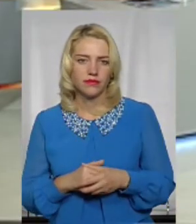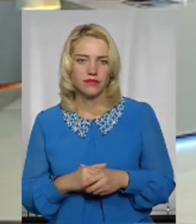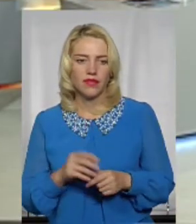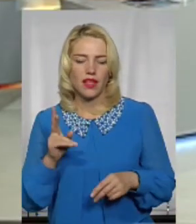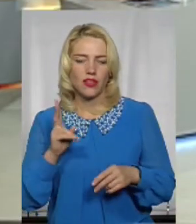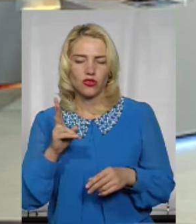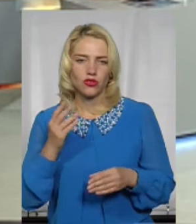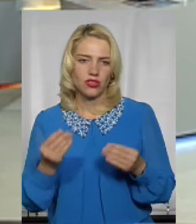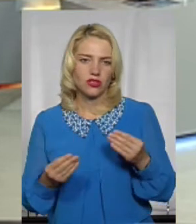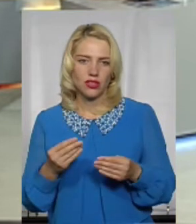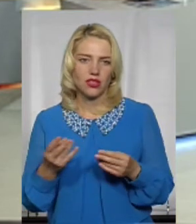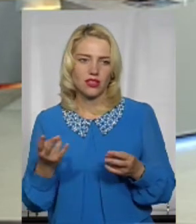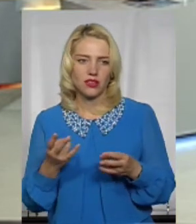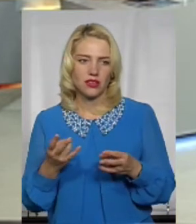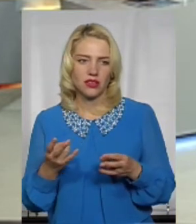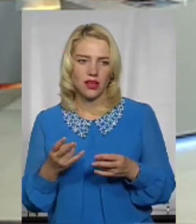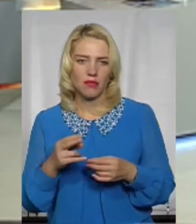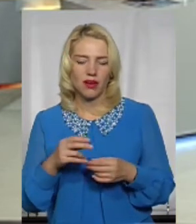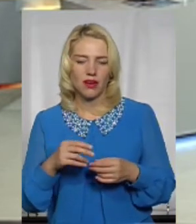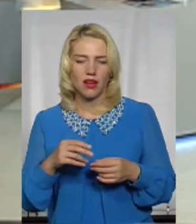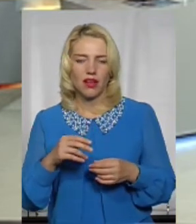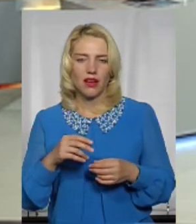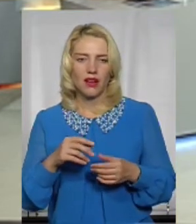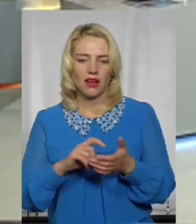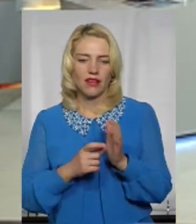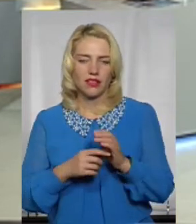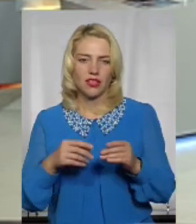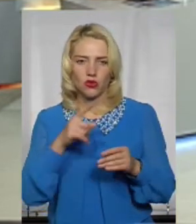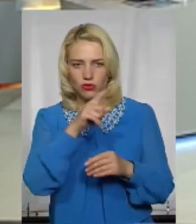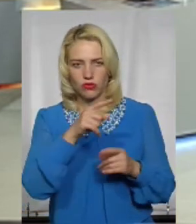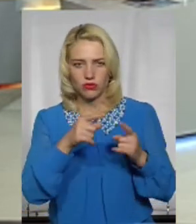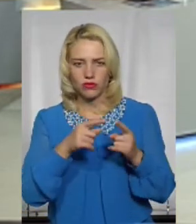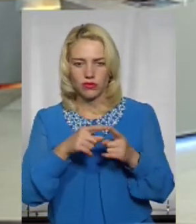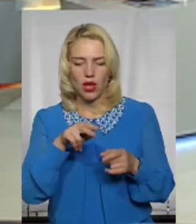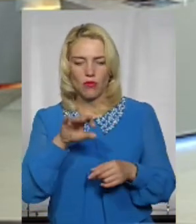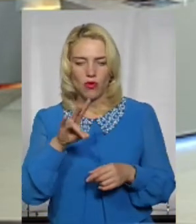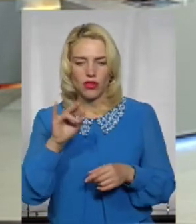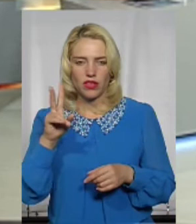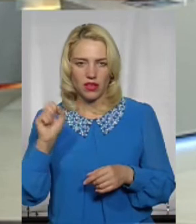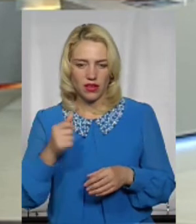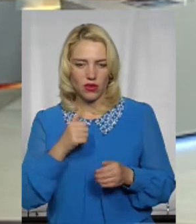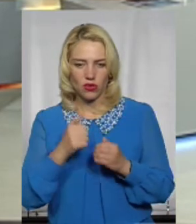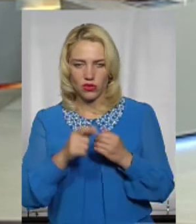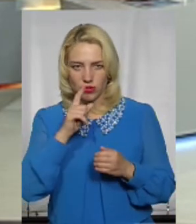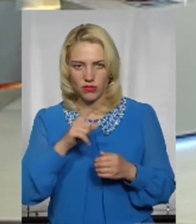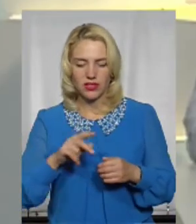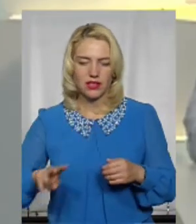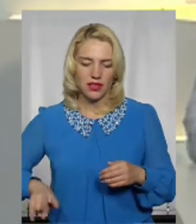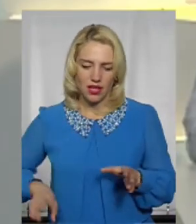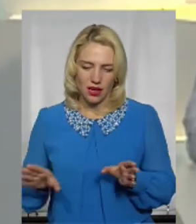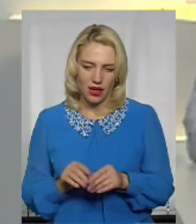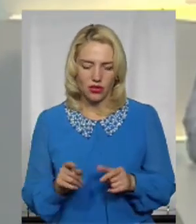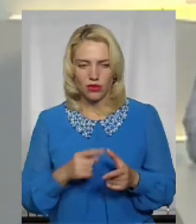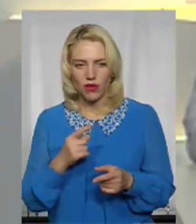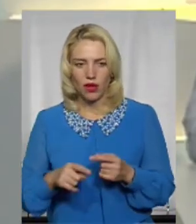дехто жартує, тобі квартиру треба по нінці давати. Кожного місяця я там з директором, я або без нього